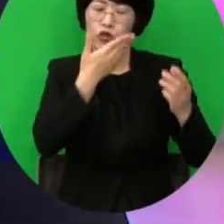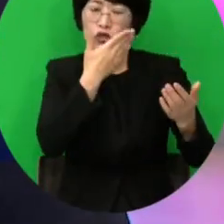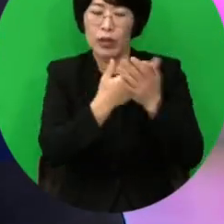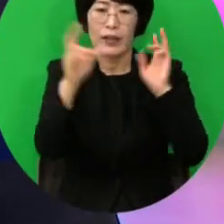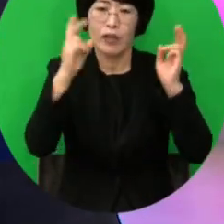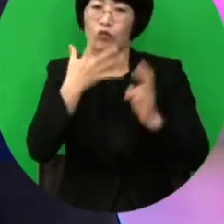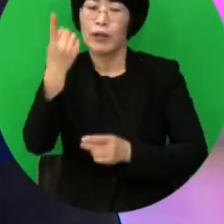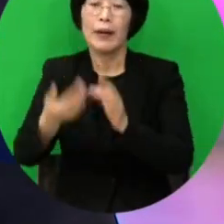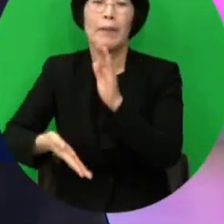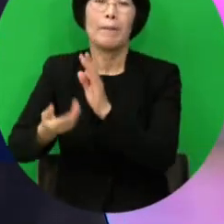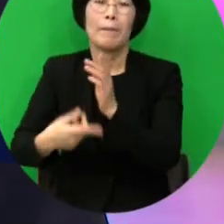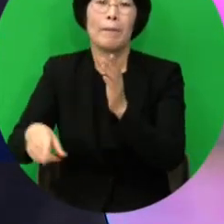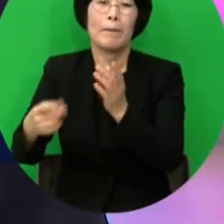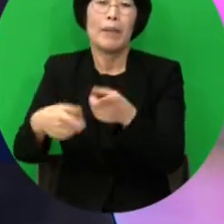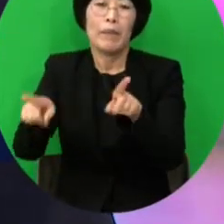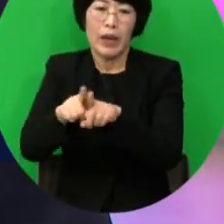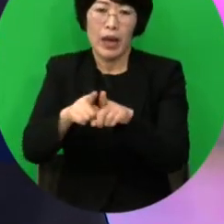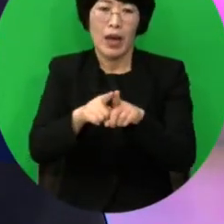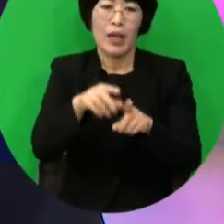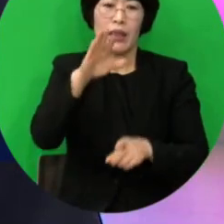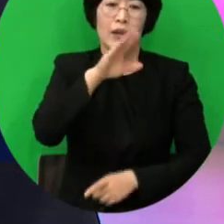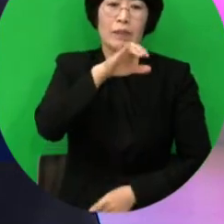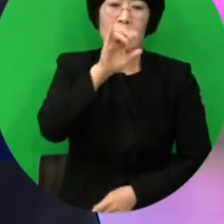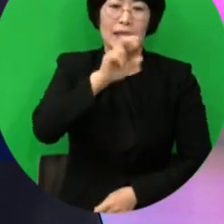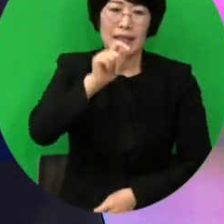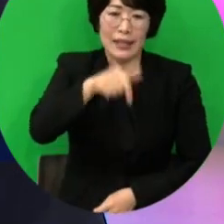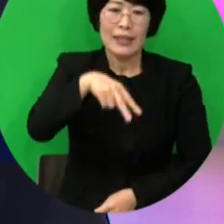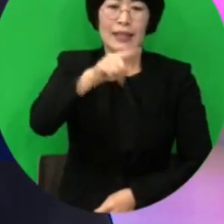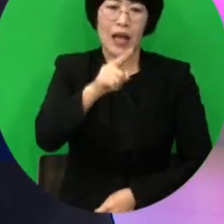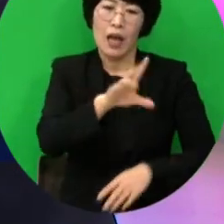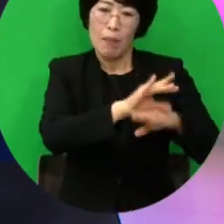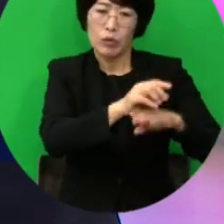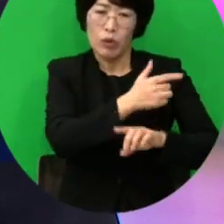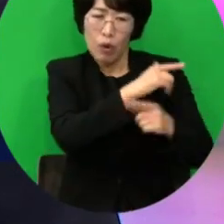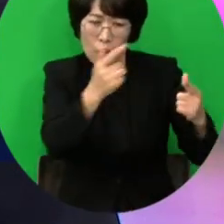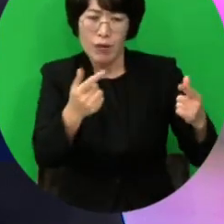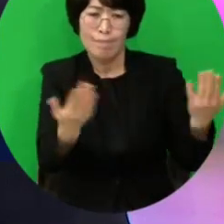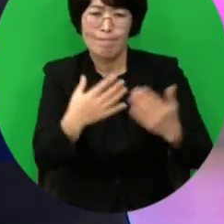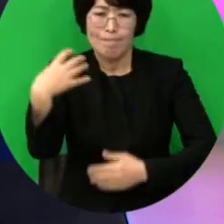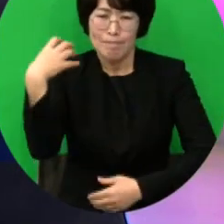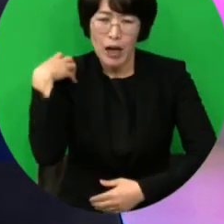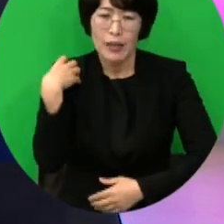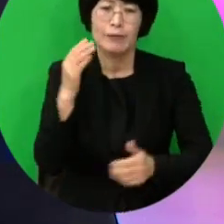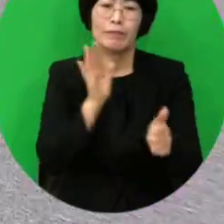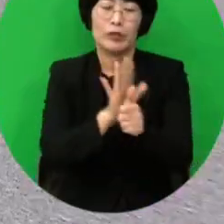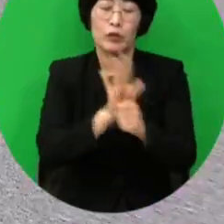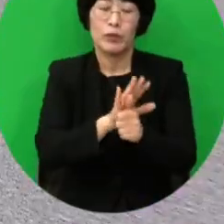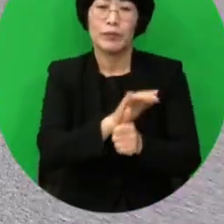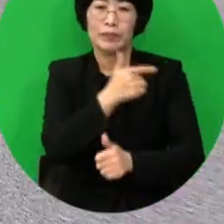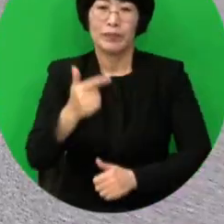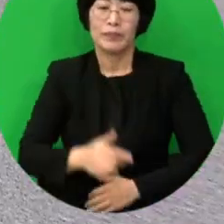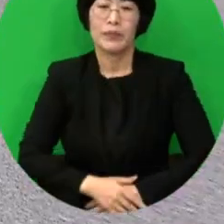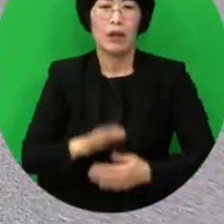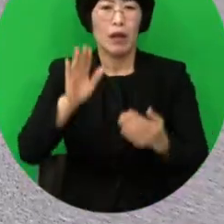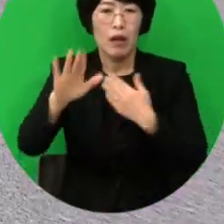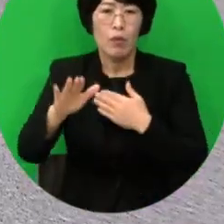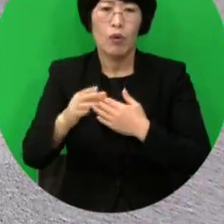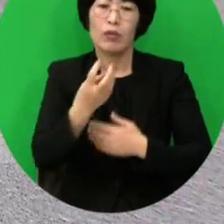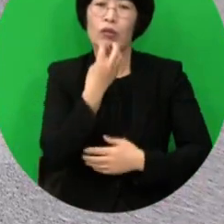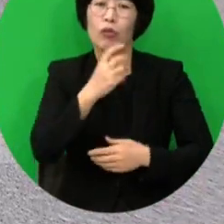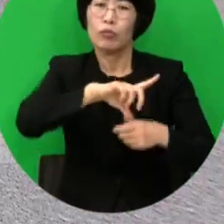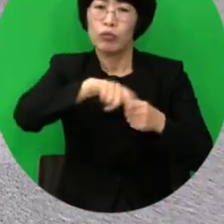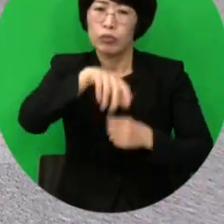월트 디즈니 본사와 픽사 스튜디오 같은 여러 가지 역할을 해가면서 제공을 할 것이고, 앞으로 수도권